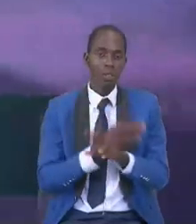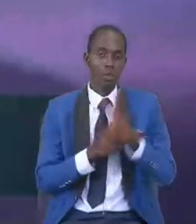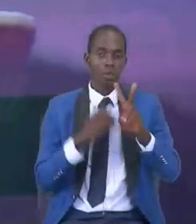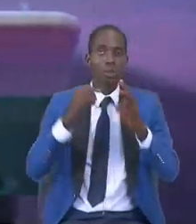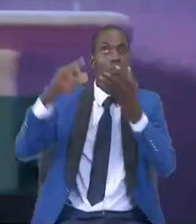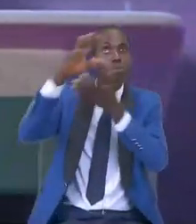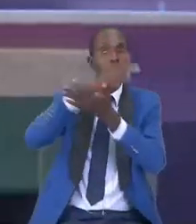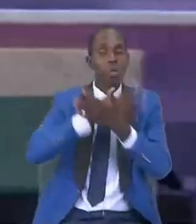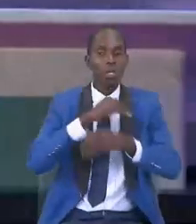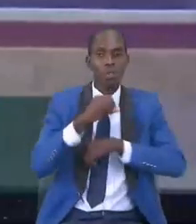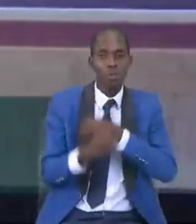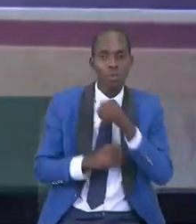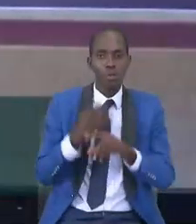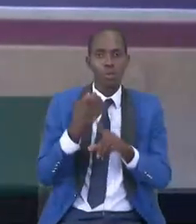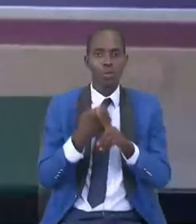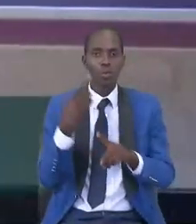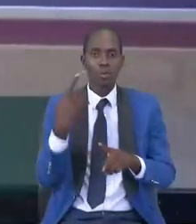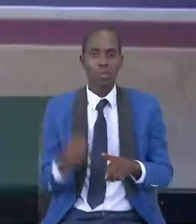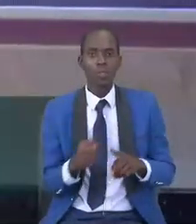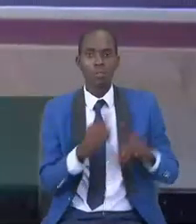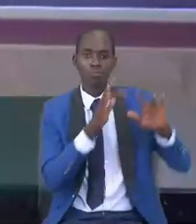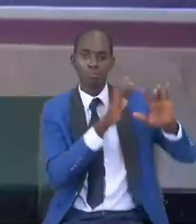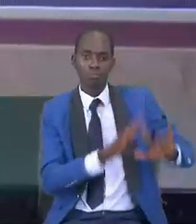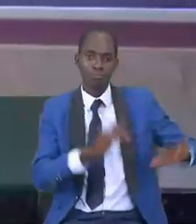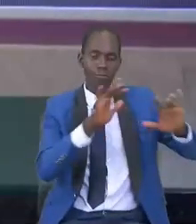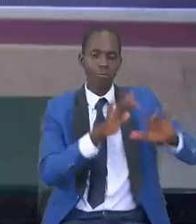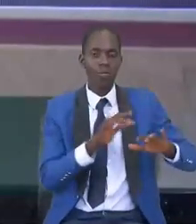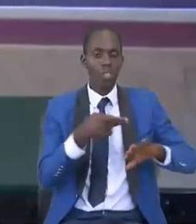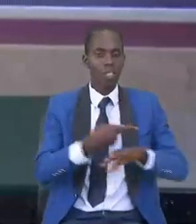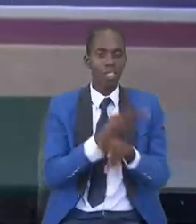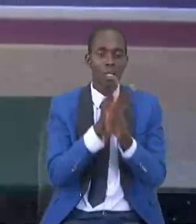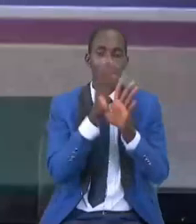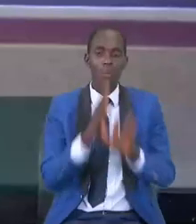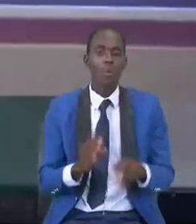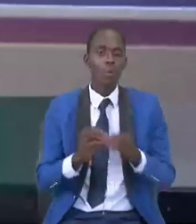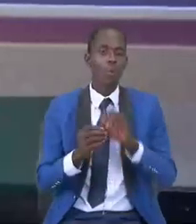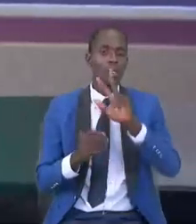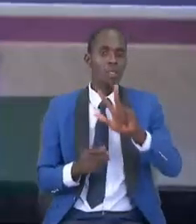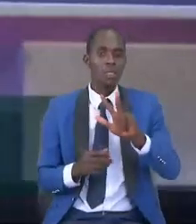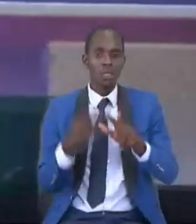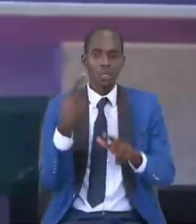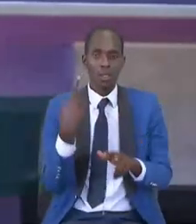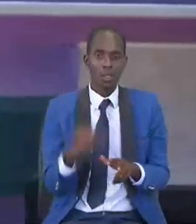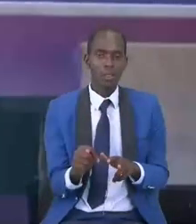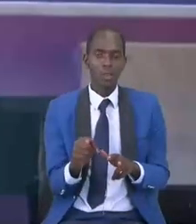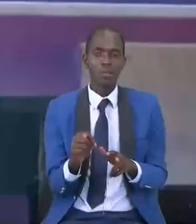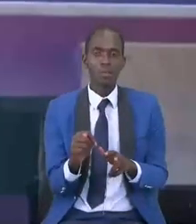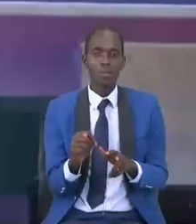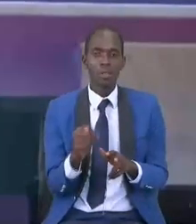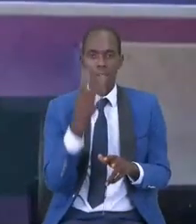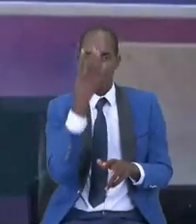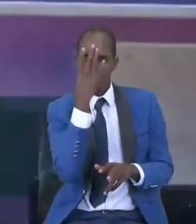tempête et la souffrance du berger compatissant. Troisième élément, le sommeil et